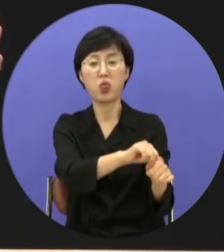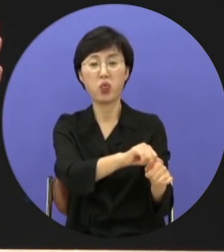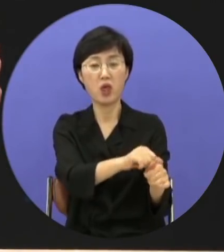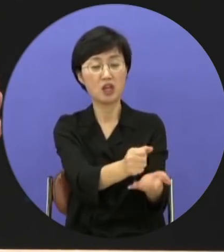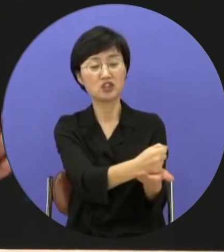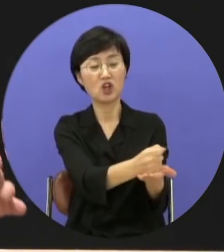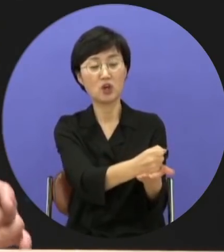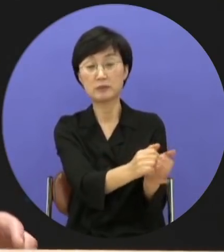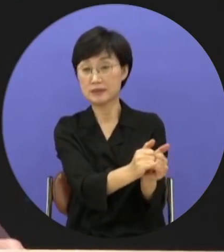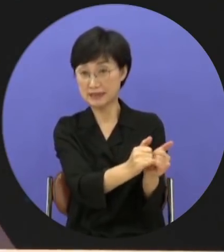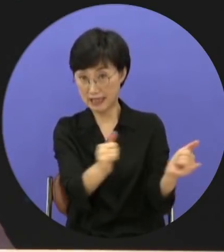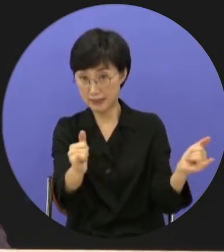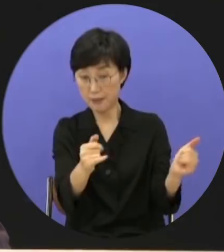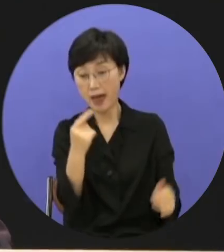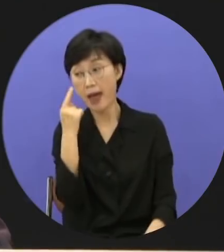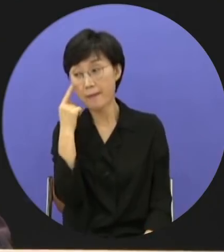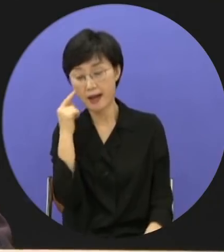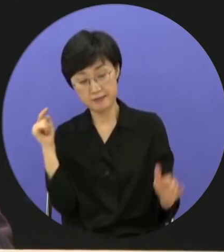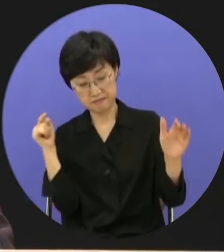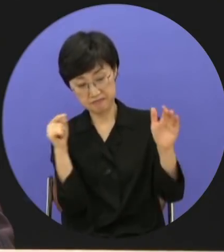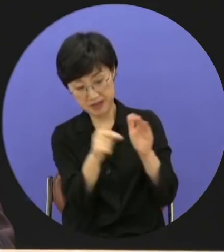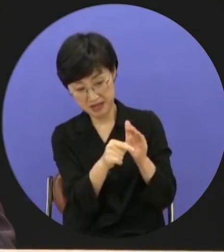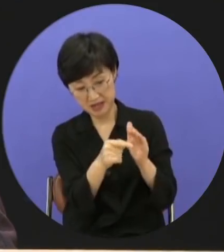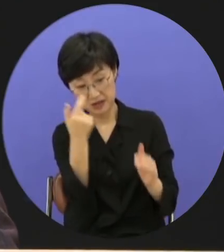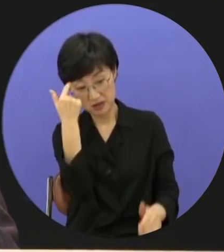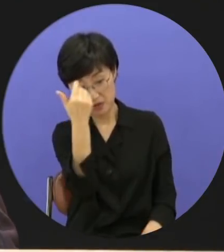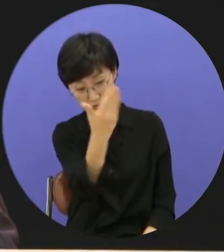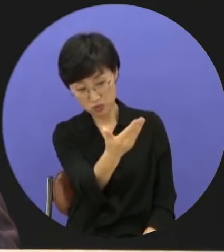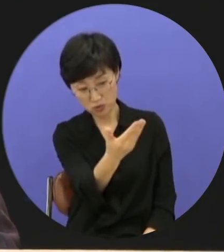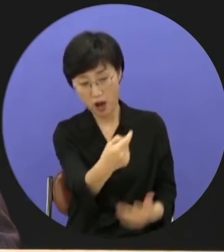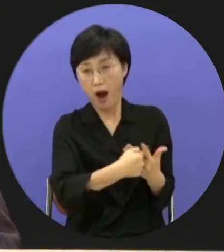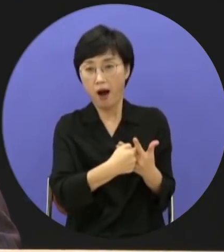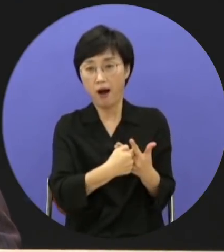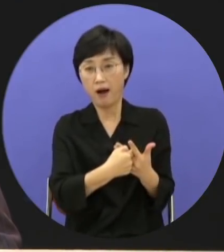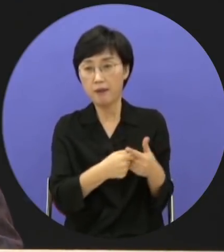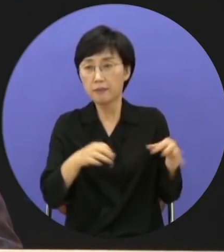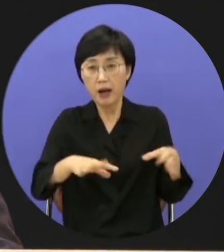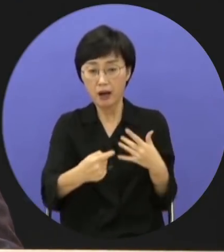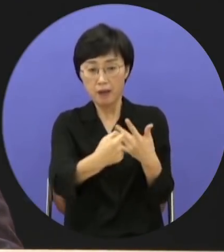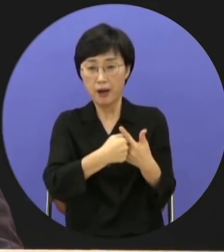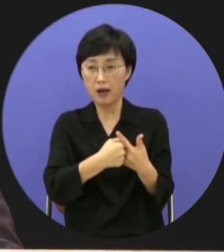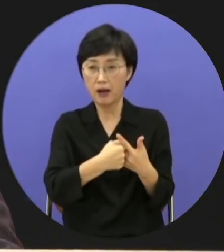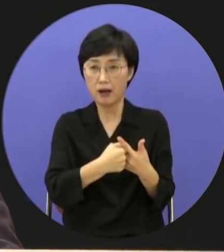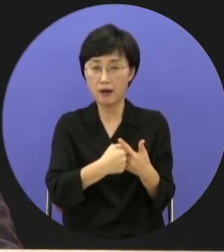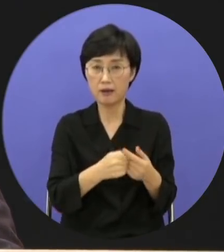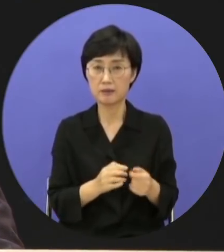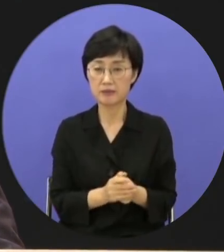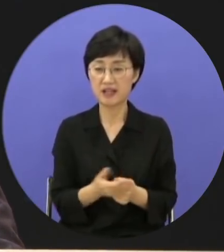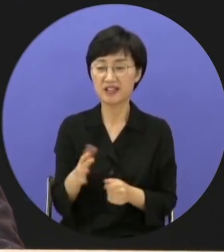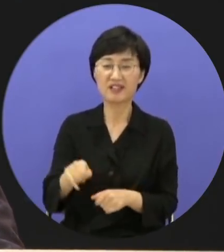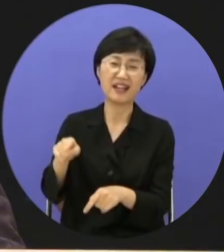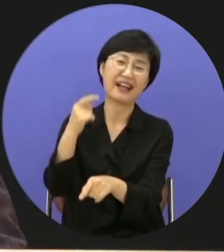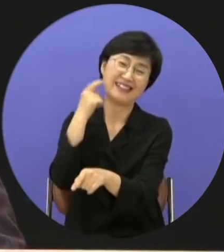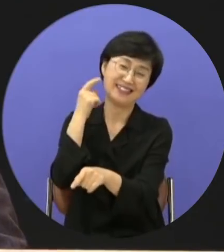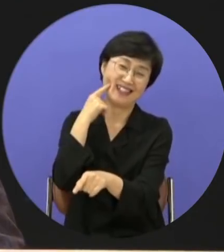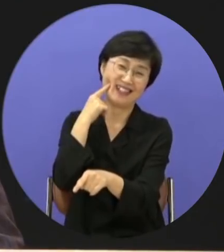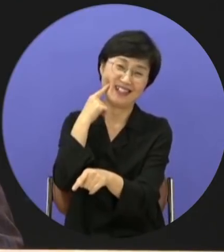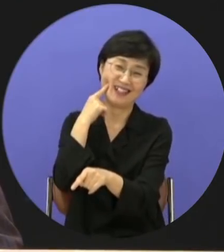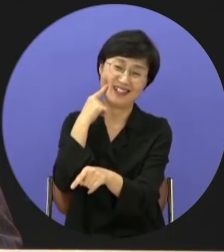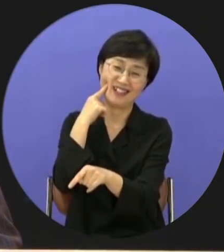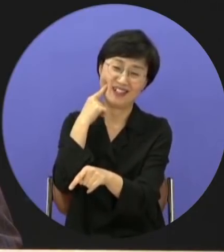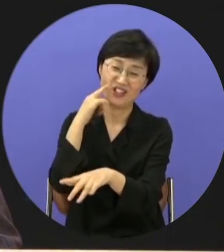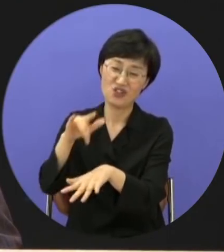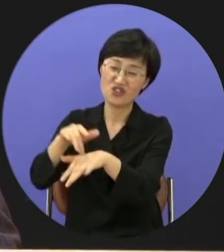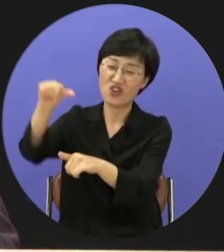should take you by surprise. You go to a demon-possessed sorcerer and they'll recognize you right away. 그 귀신 안 들리고 점치는 건 가짜고 진짜